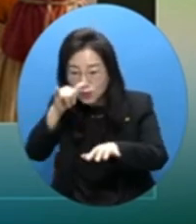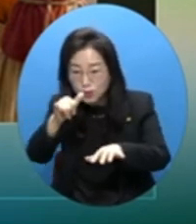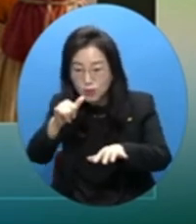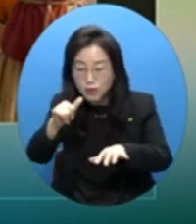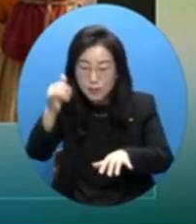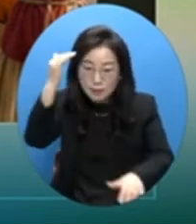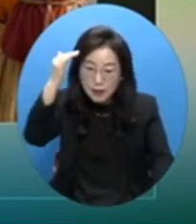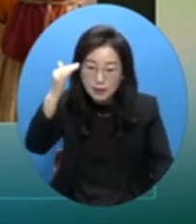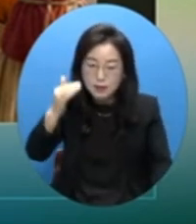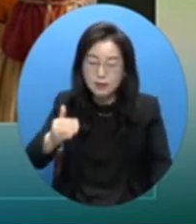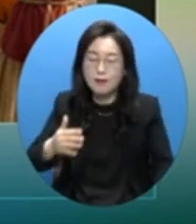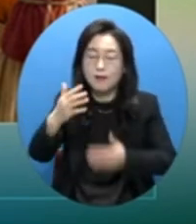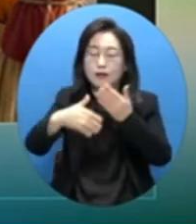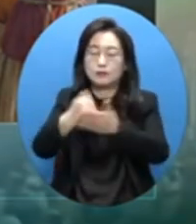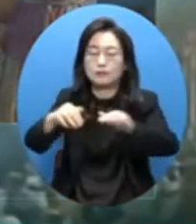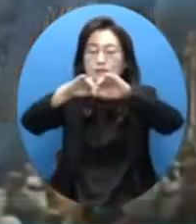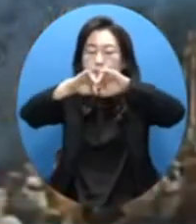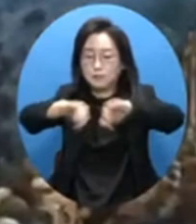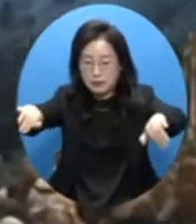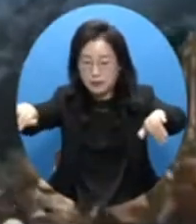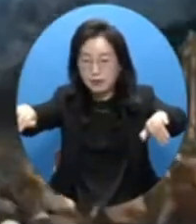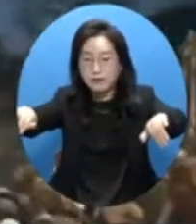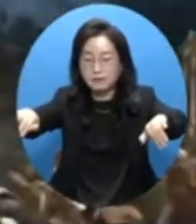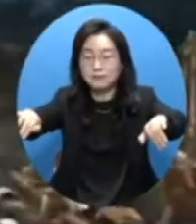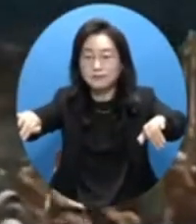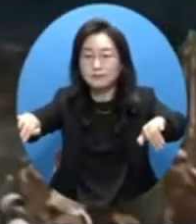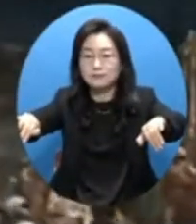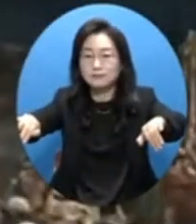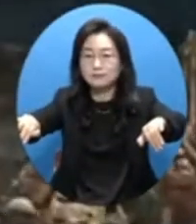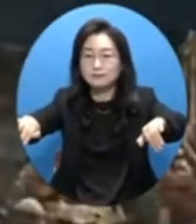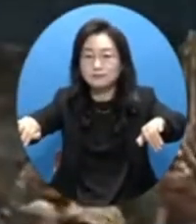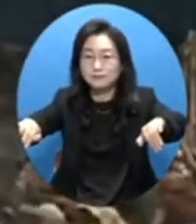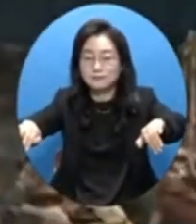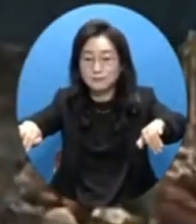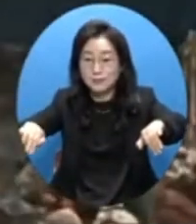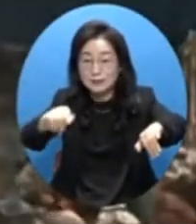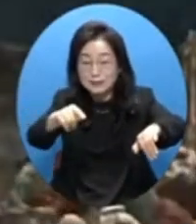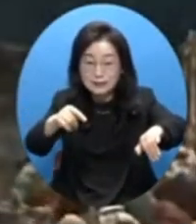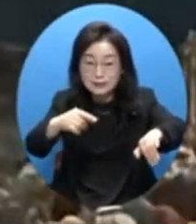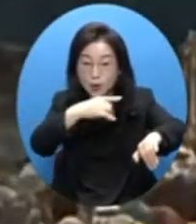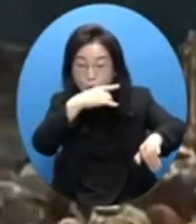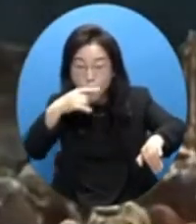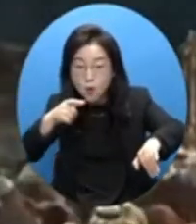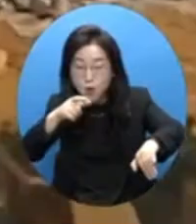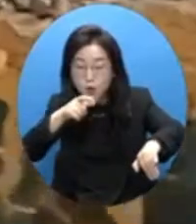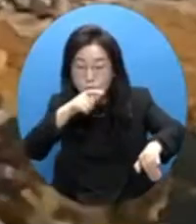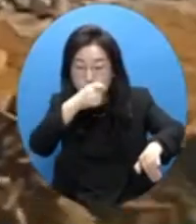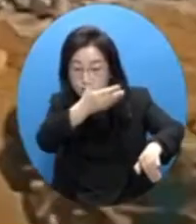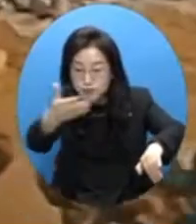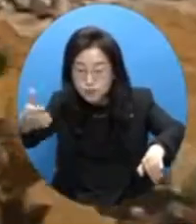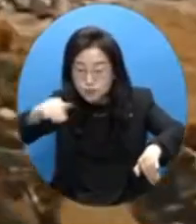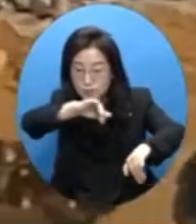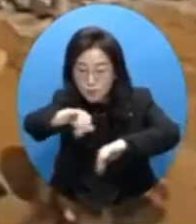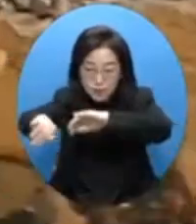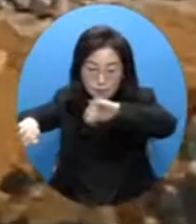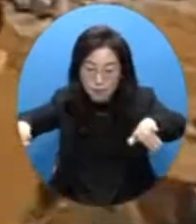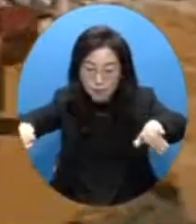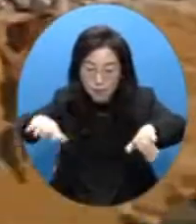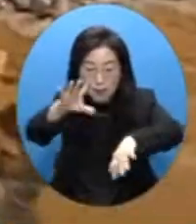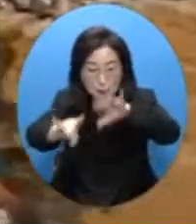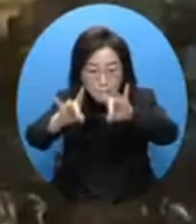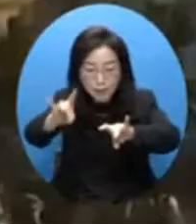홍해를 육체로 갈라서 그 홍해 사이를 육체로 건너가게 하셨습니다 저들이